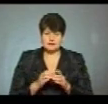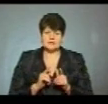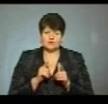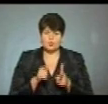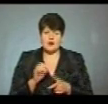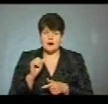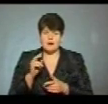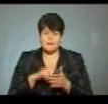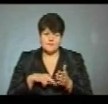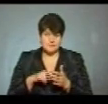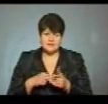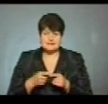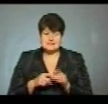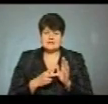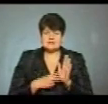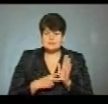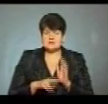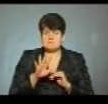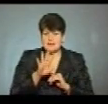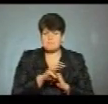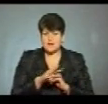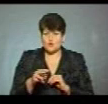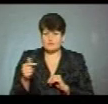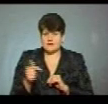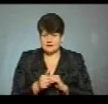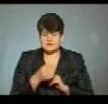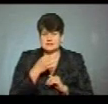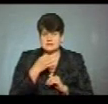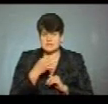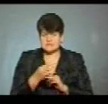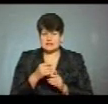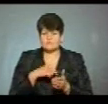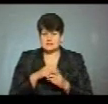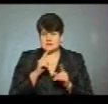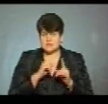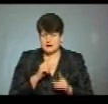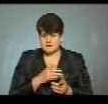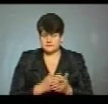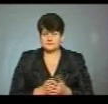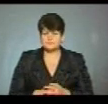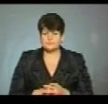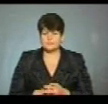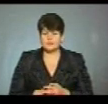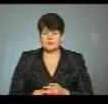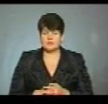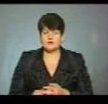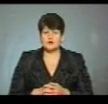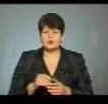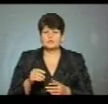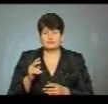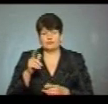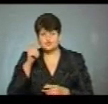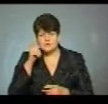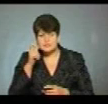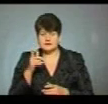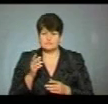від акцизу – це додаткових 75 мільйонів гривень, повідомила речниця міськради Мар'яна Зварич. До казни Чорткова з